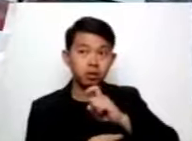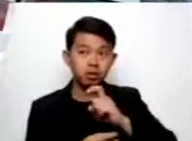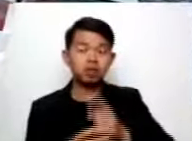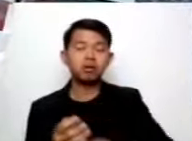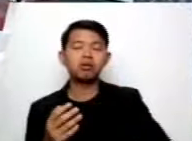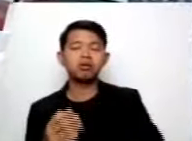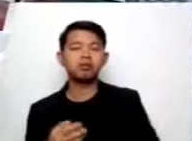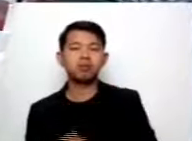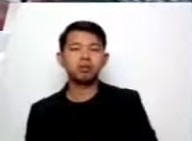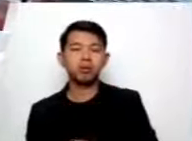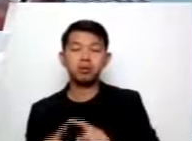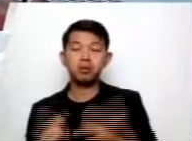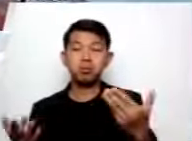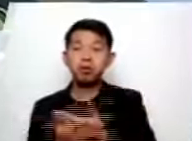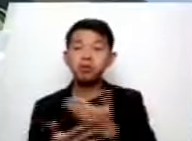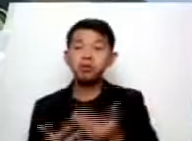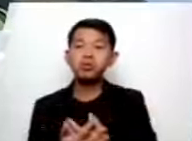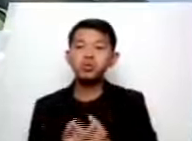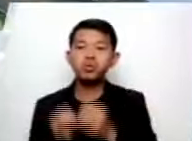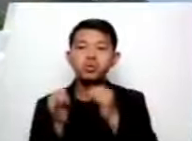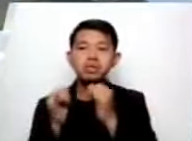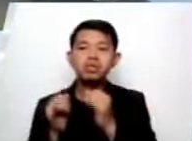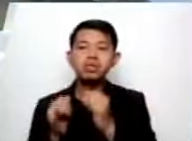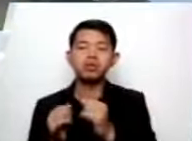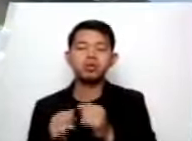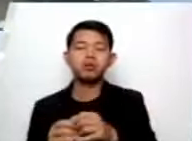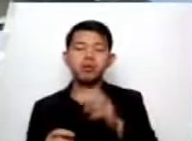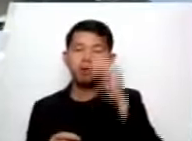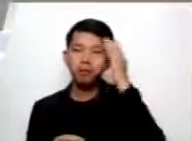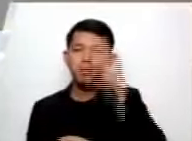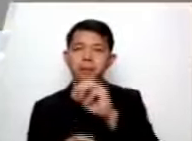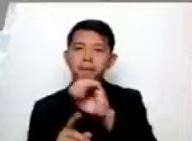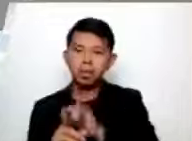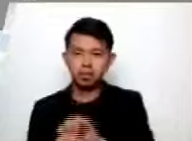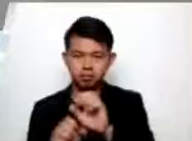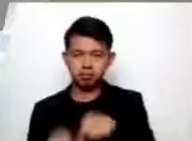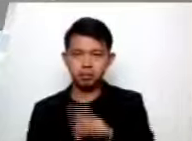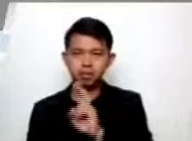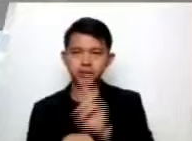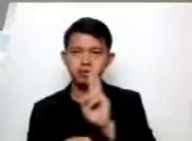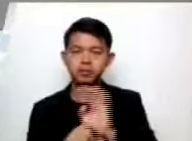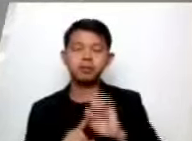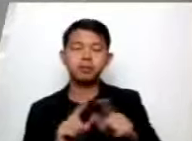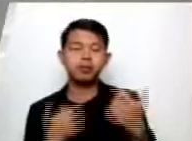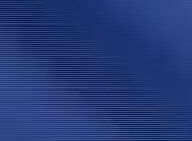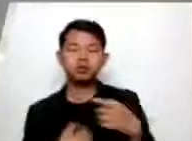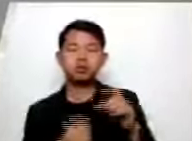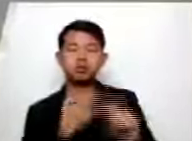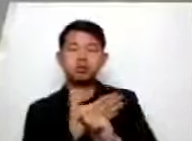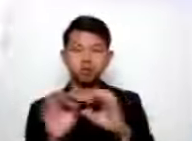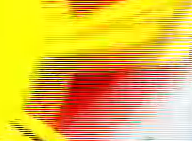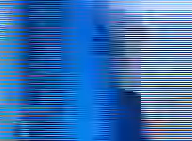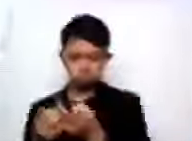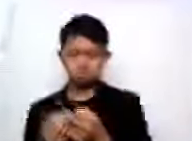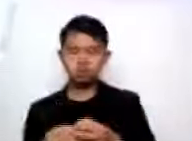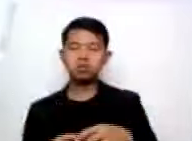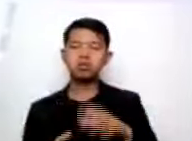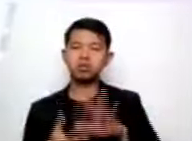pa inaasahang magagamit. Pansamantalang naglagay ng 10 industrial fans sa paliparan.